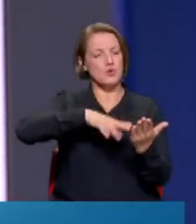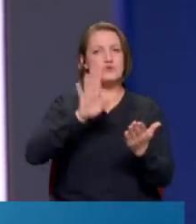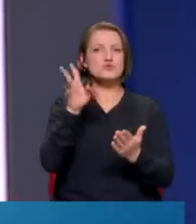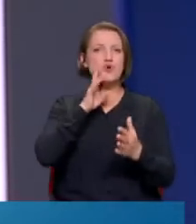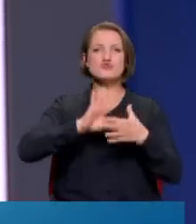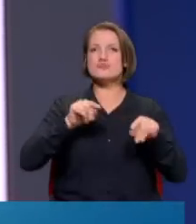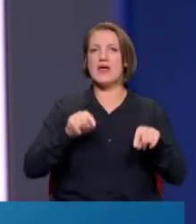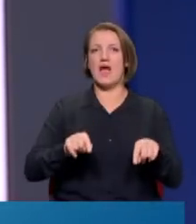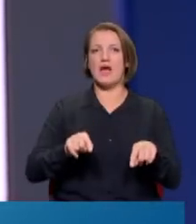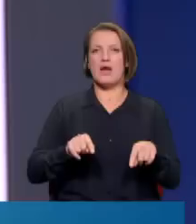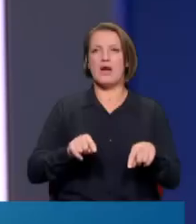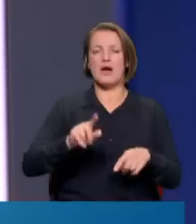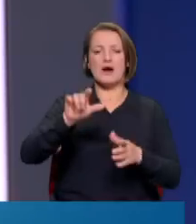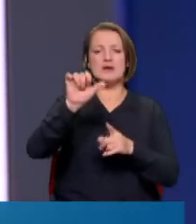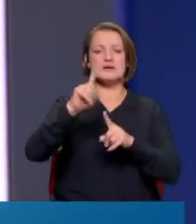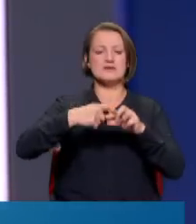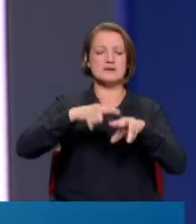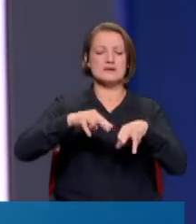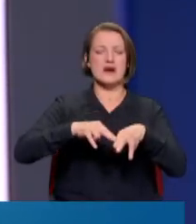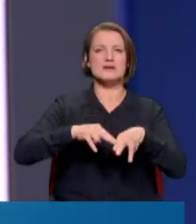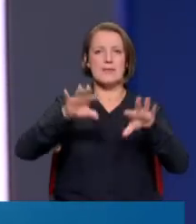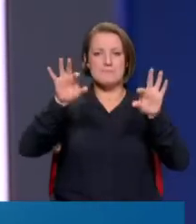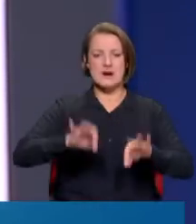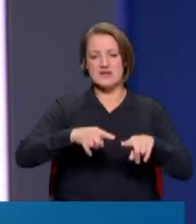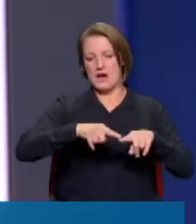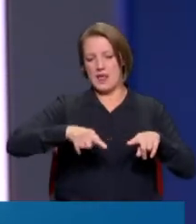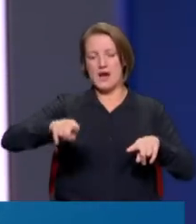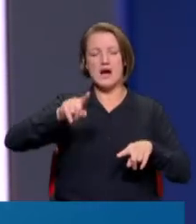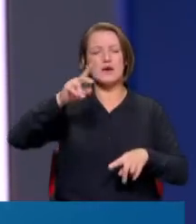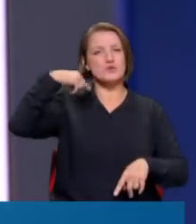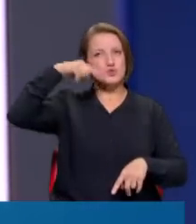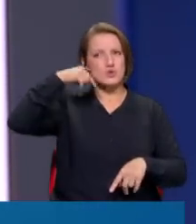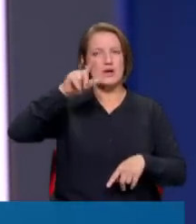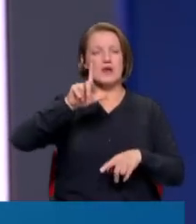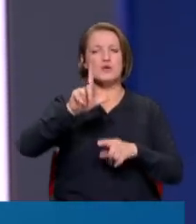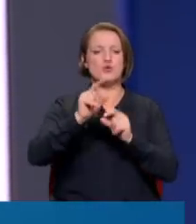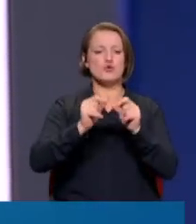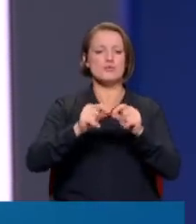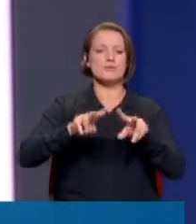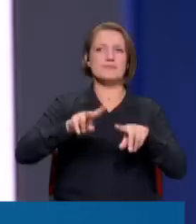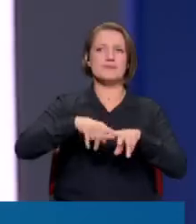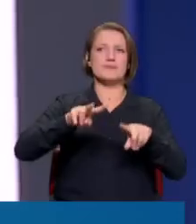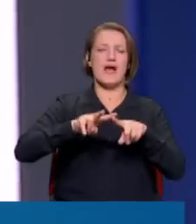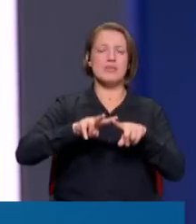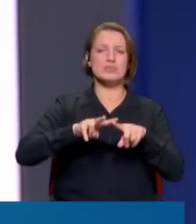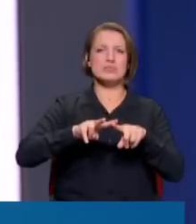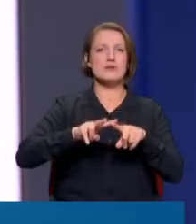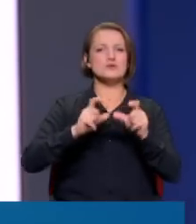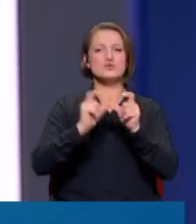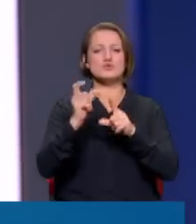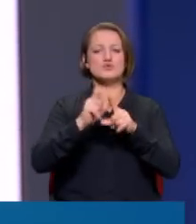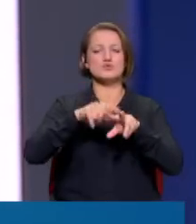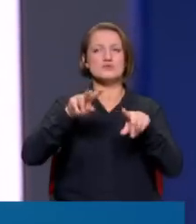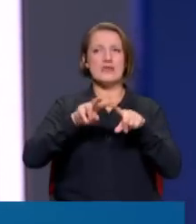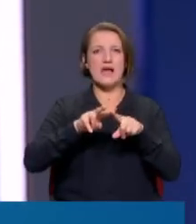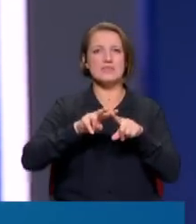cümlesi şöyleydi Irak'tan başlayarak Suriye Lübnan Libya Somali sudan ve son olarak İran'la bitireceğiz